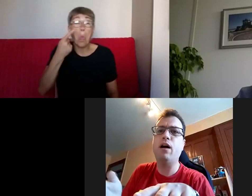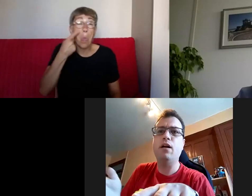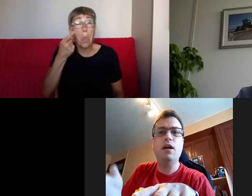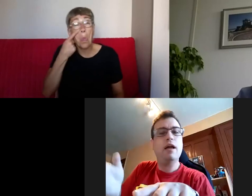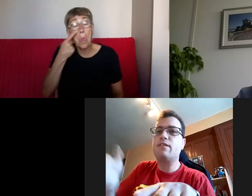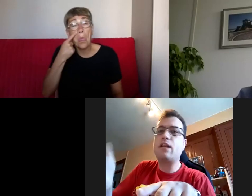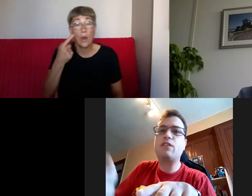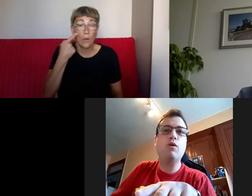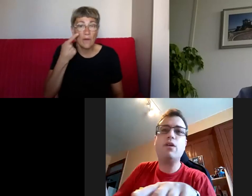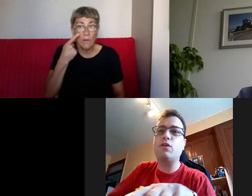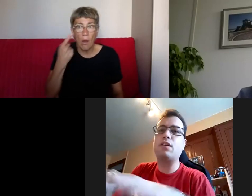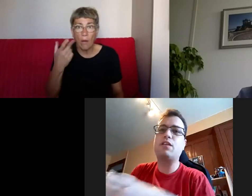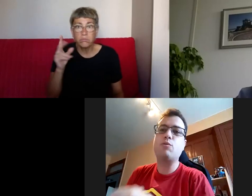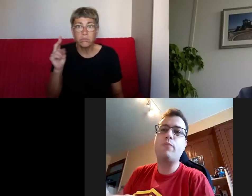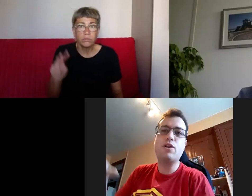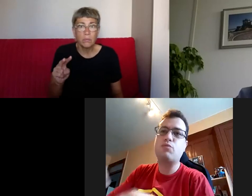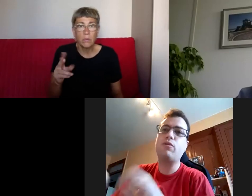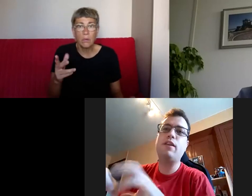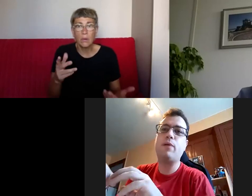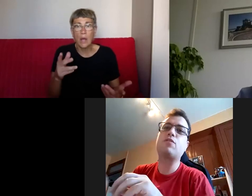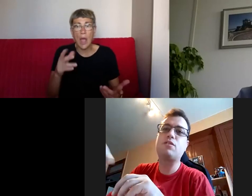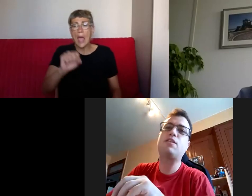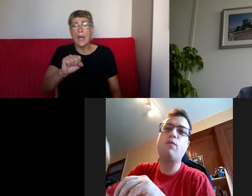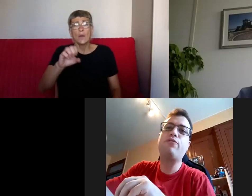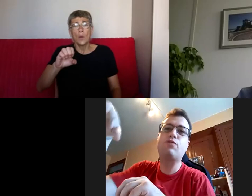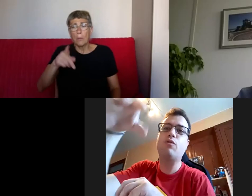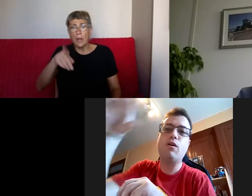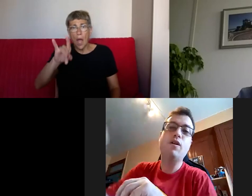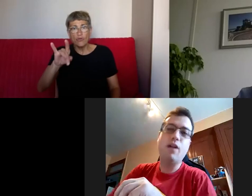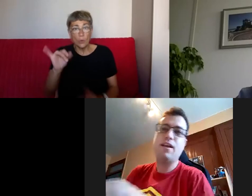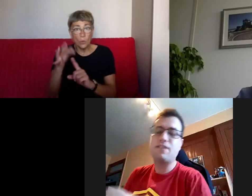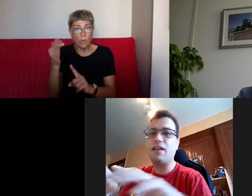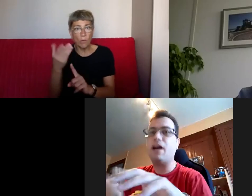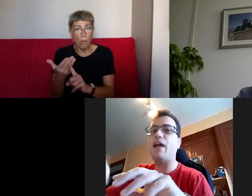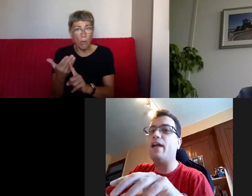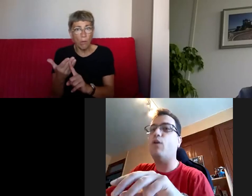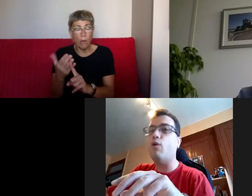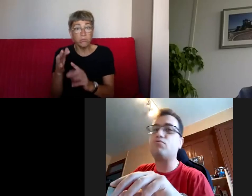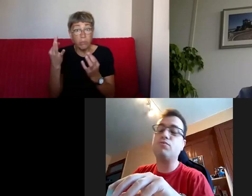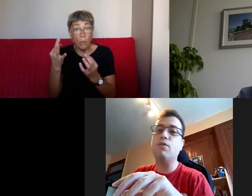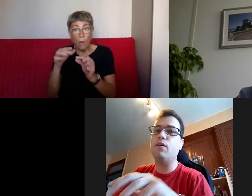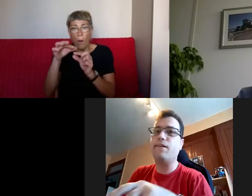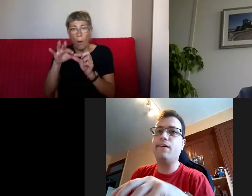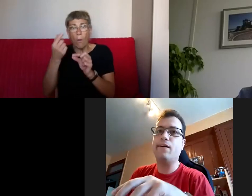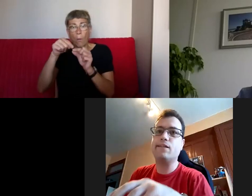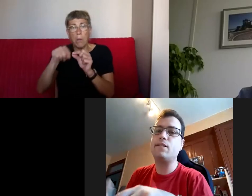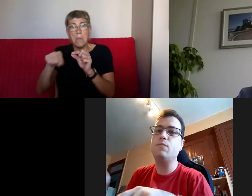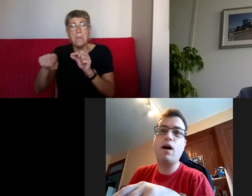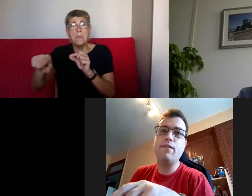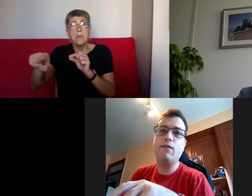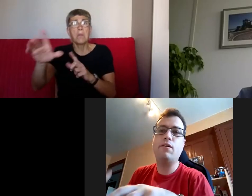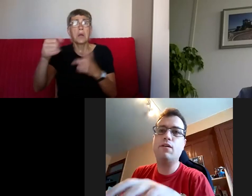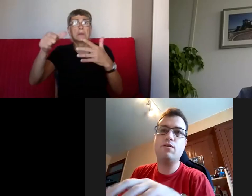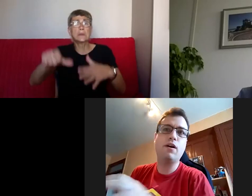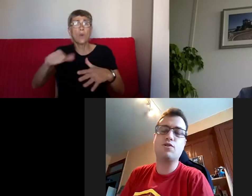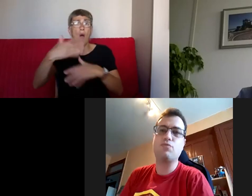rien. Et dans cette SCPH, j'ai trouvé des personnes qui ont fait que etc. Et au bout de 6 mois,